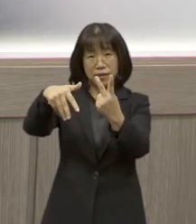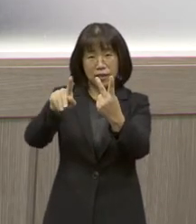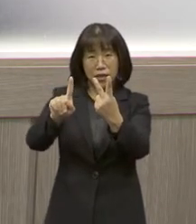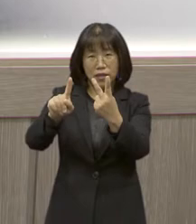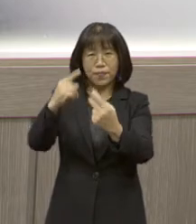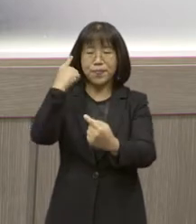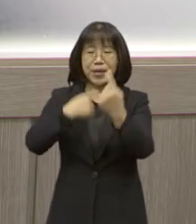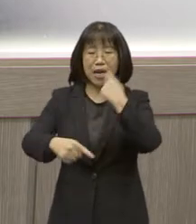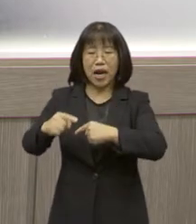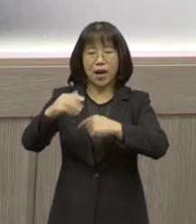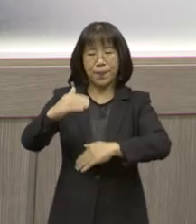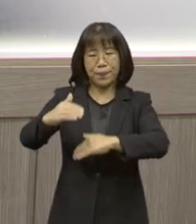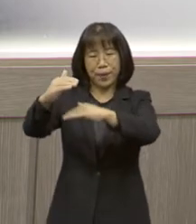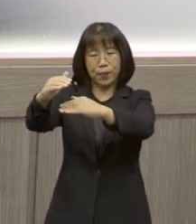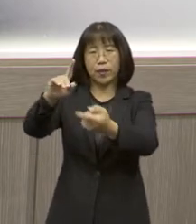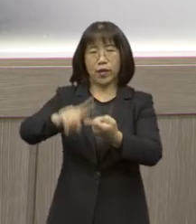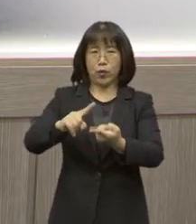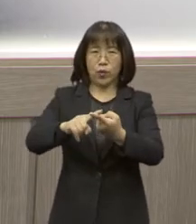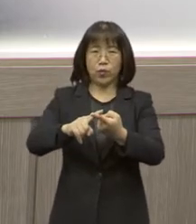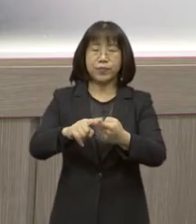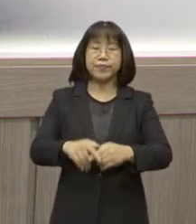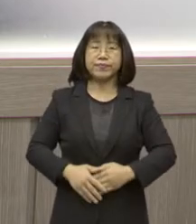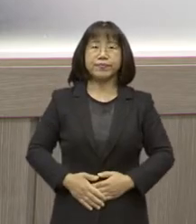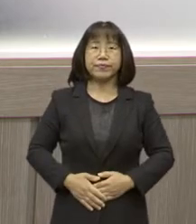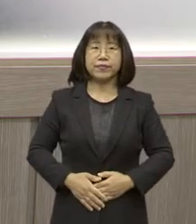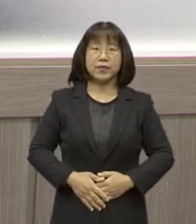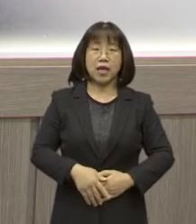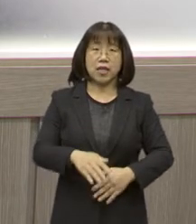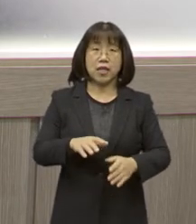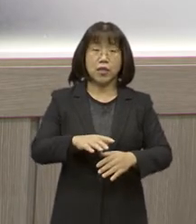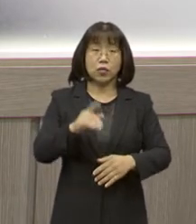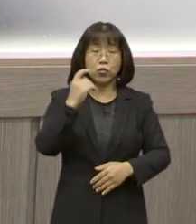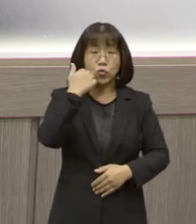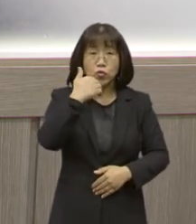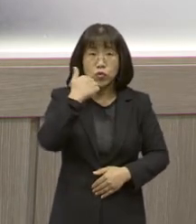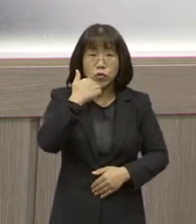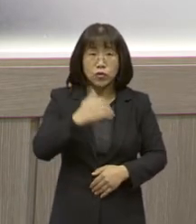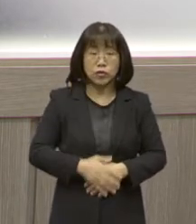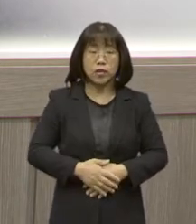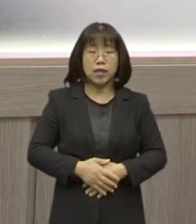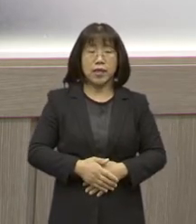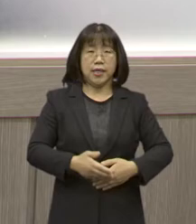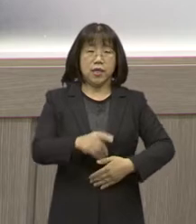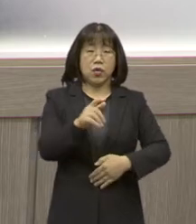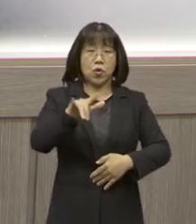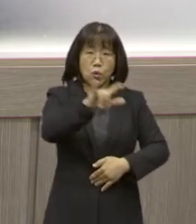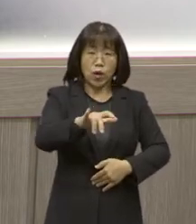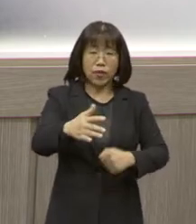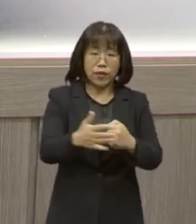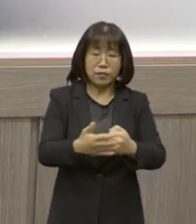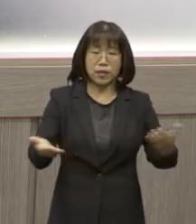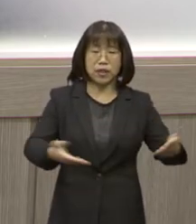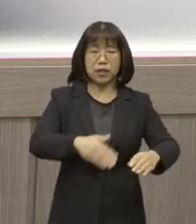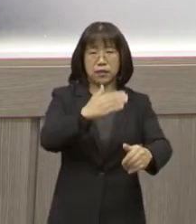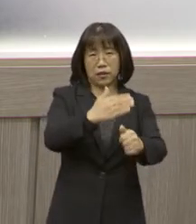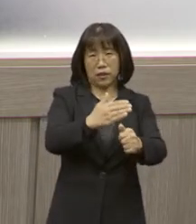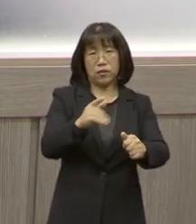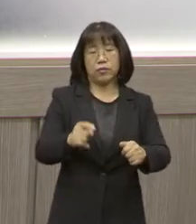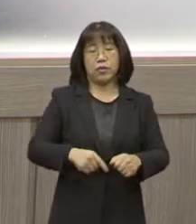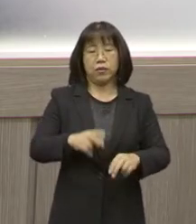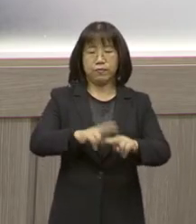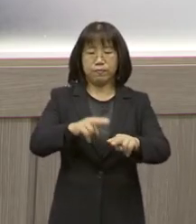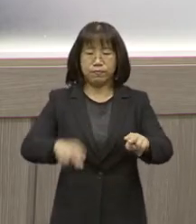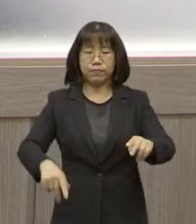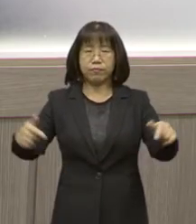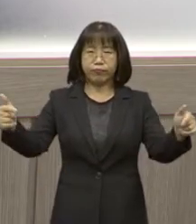씨에게 측 맞춤형 선별 지원 방식을 적용 합니다 지원대상은 코로나 일부의 따른 실제 일자리